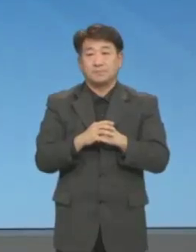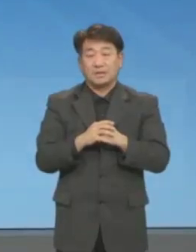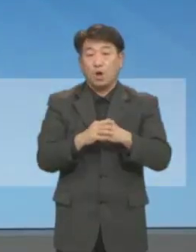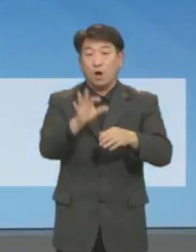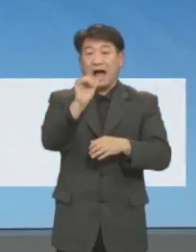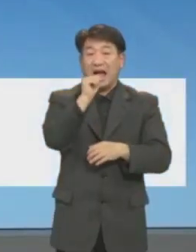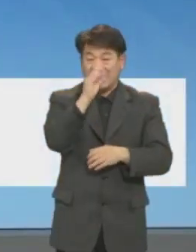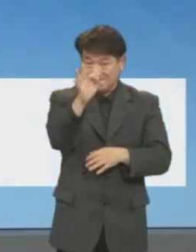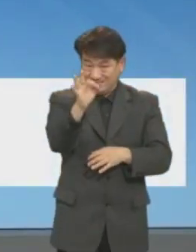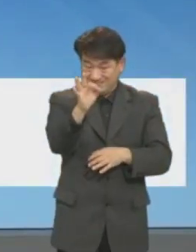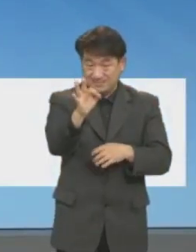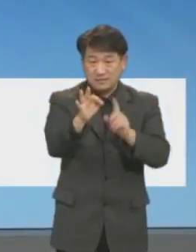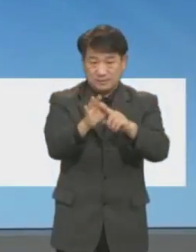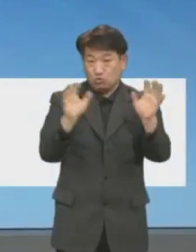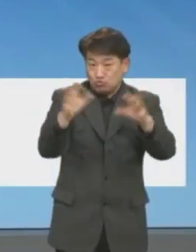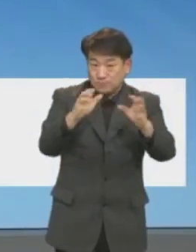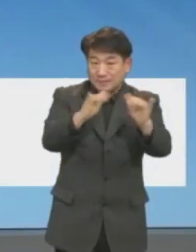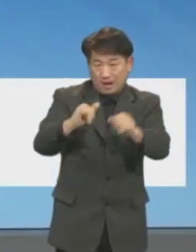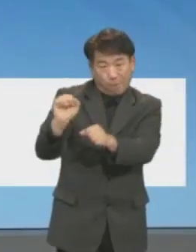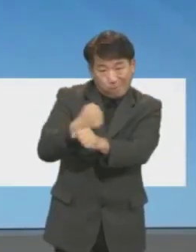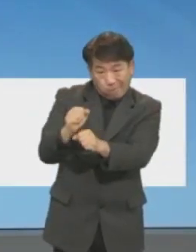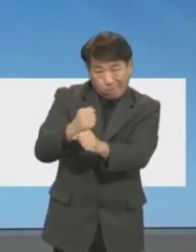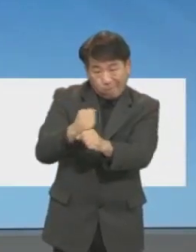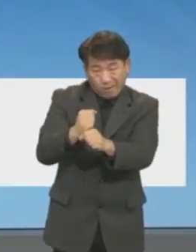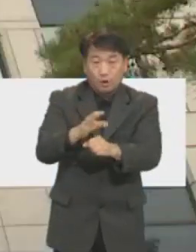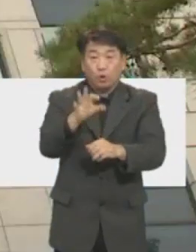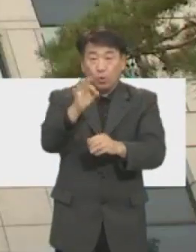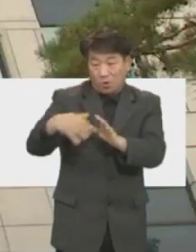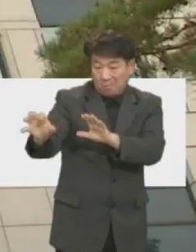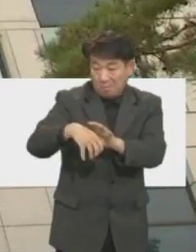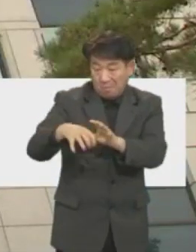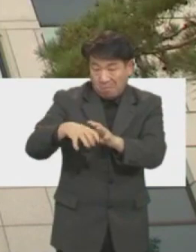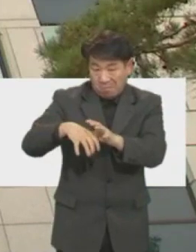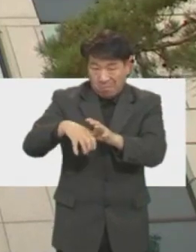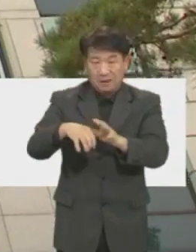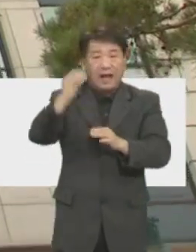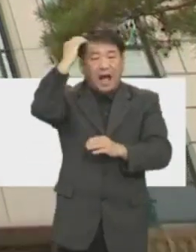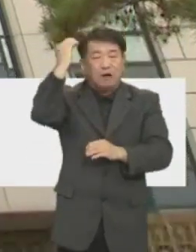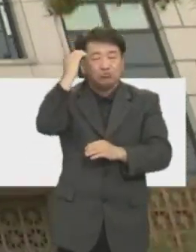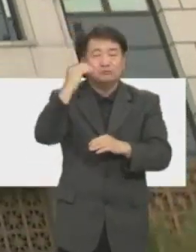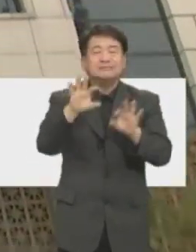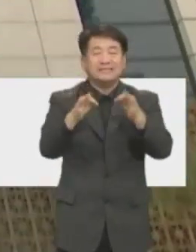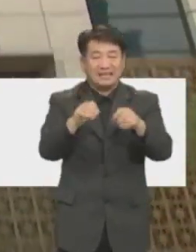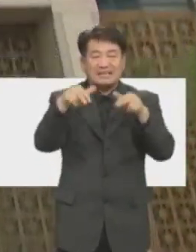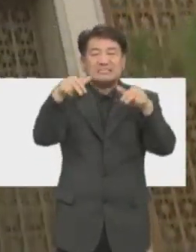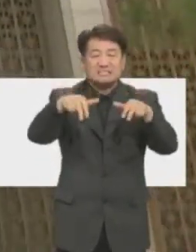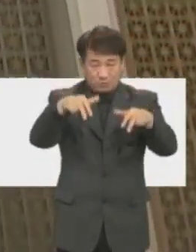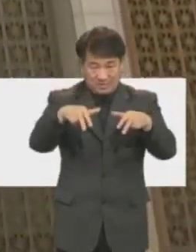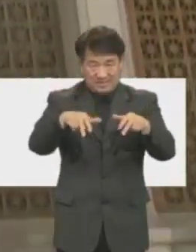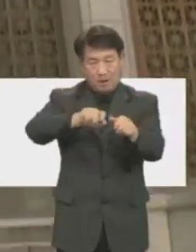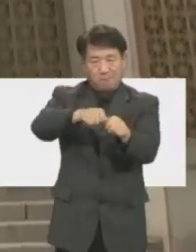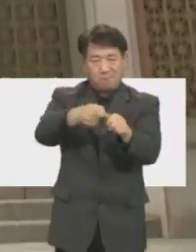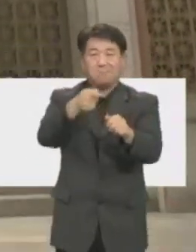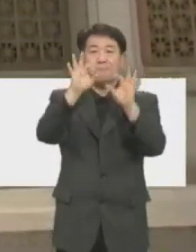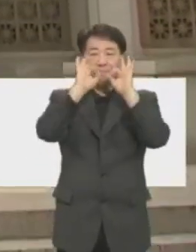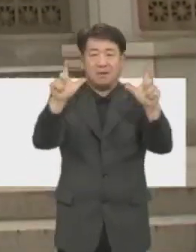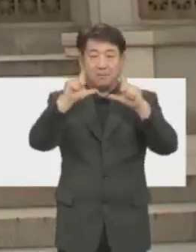화폐 수집상과 짜고 희귀 동전을 빼돌려 수천만 원을 챙긴 전 한국은행 직원이 항소심에서도 실형을